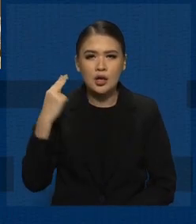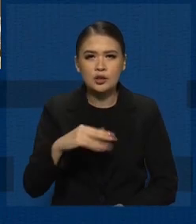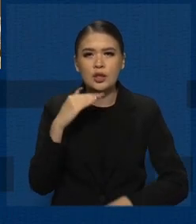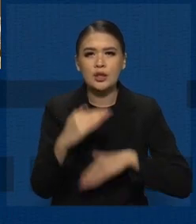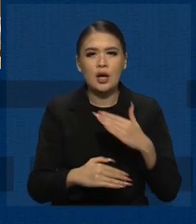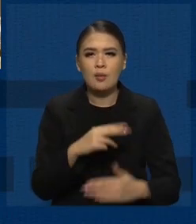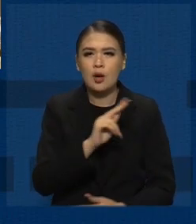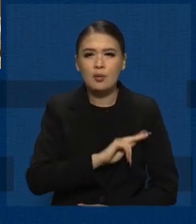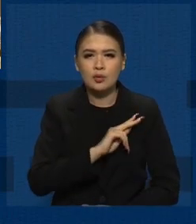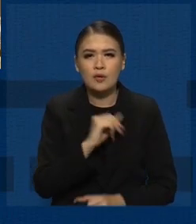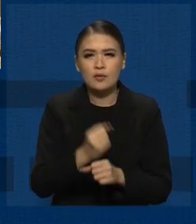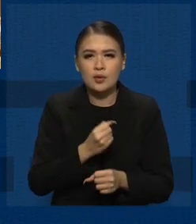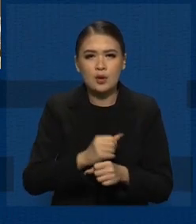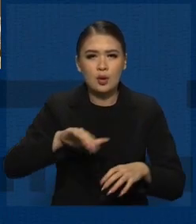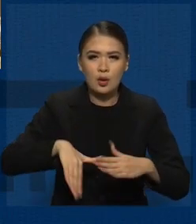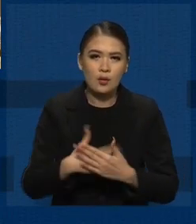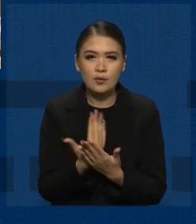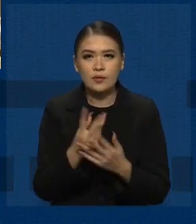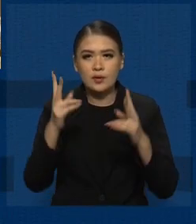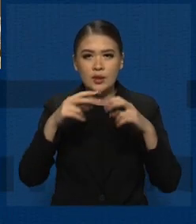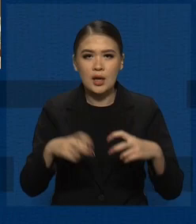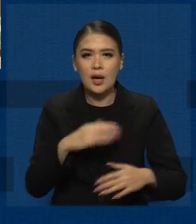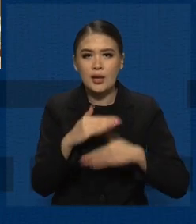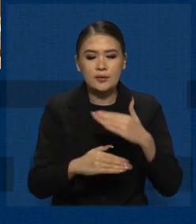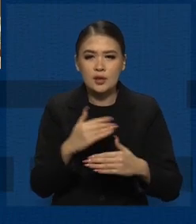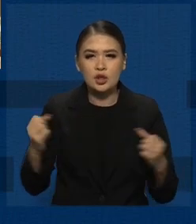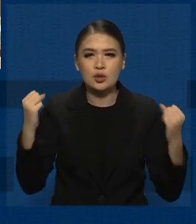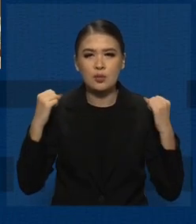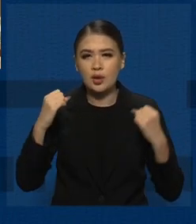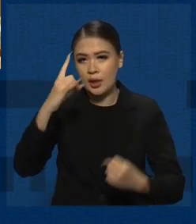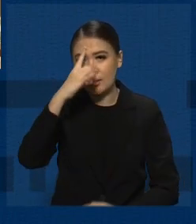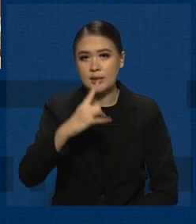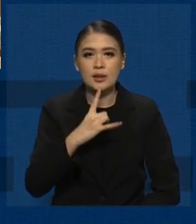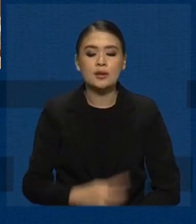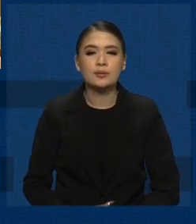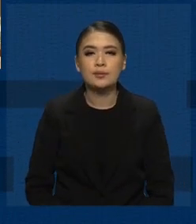поэтапную работу по выработке нового видения развития спорта в Казахстане.